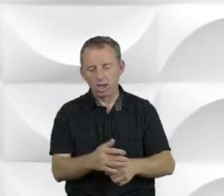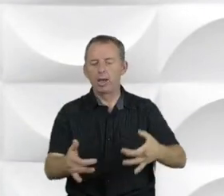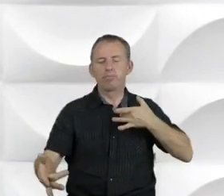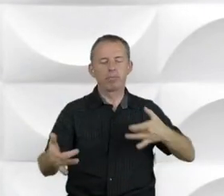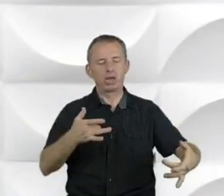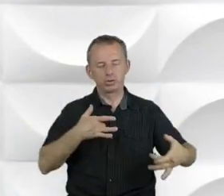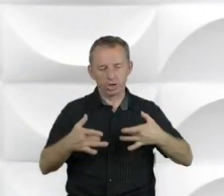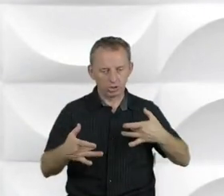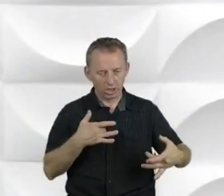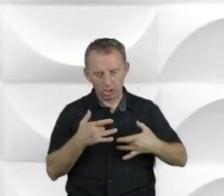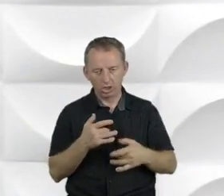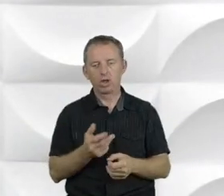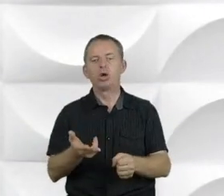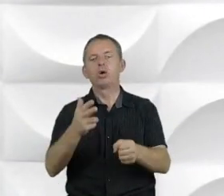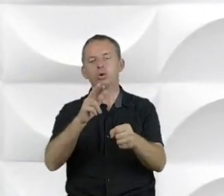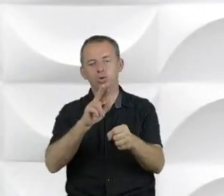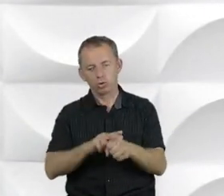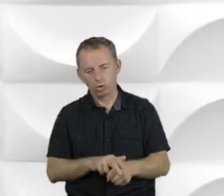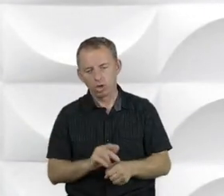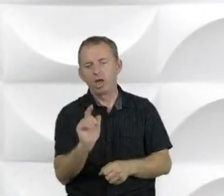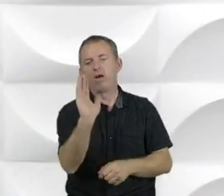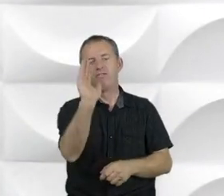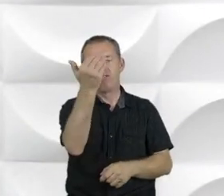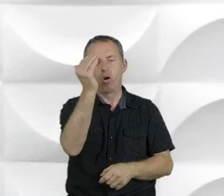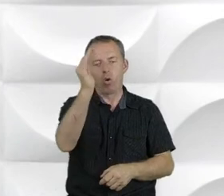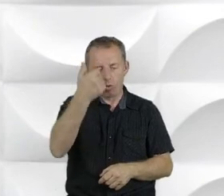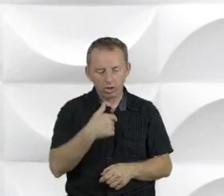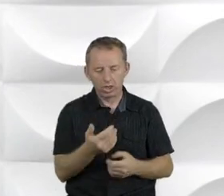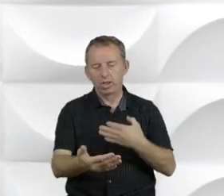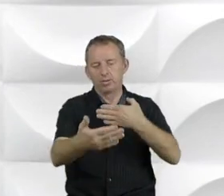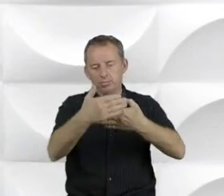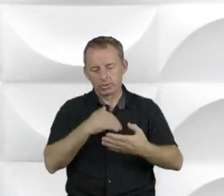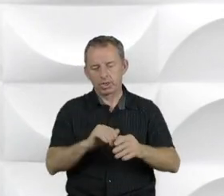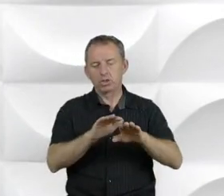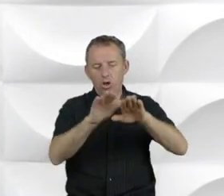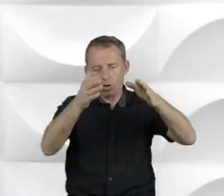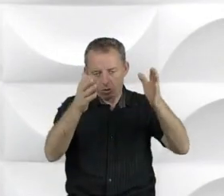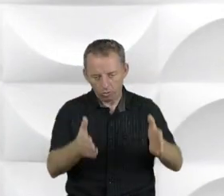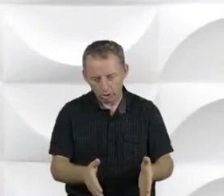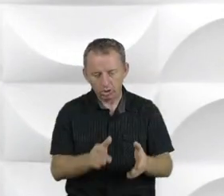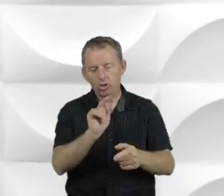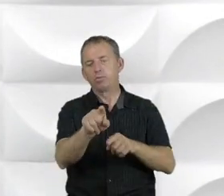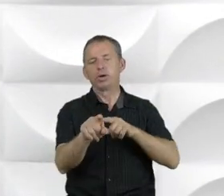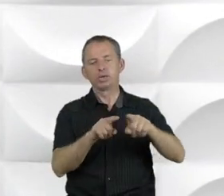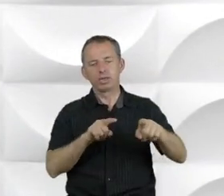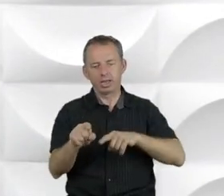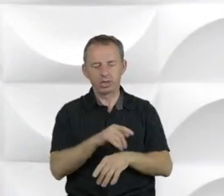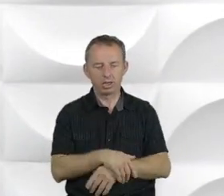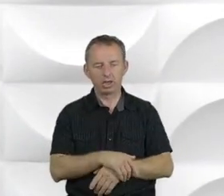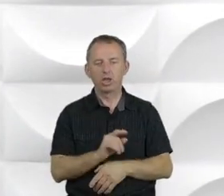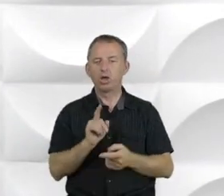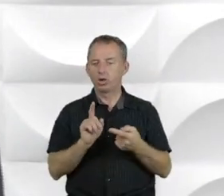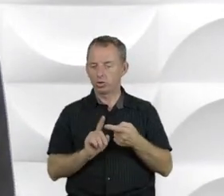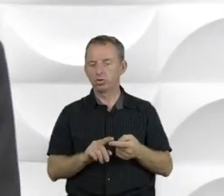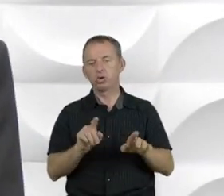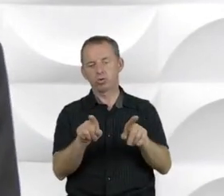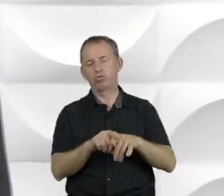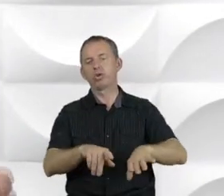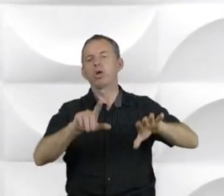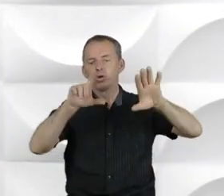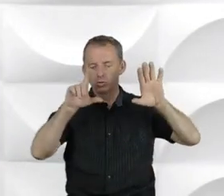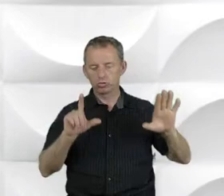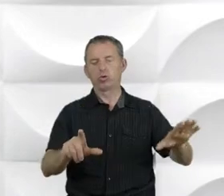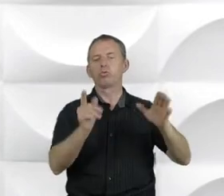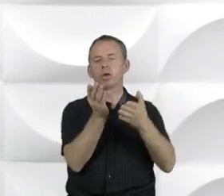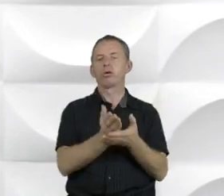męczennikom, którzy wołają tam spod ołtarza, co ma swoje znaczenie. I w 7 rozdziale,